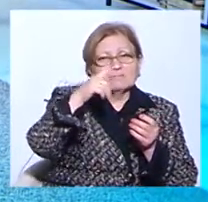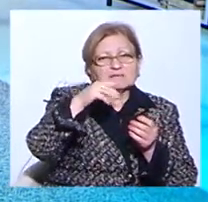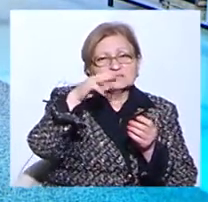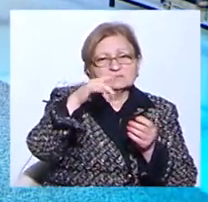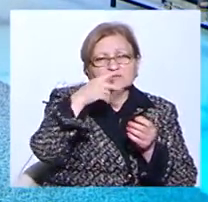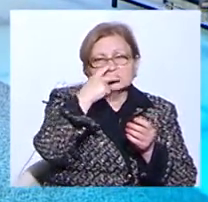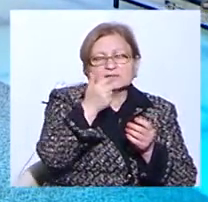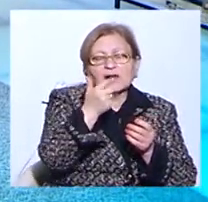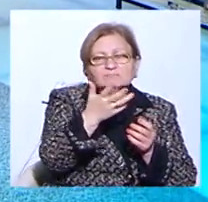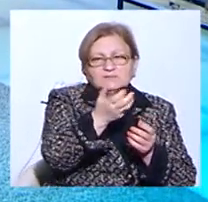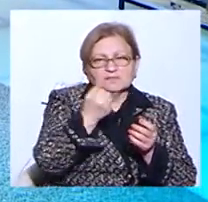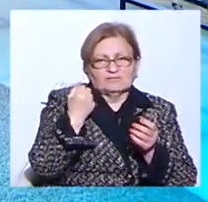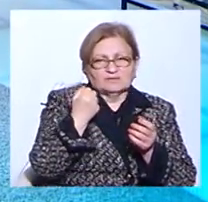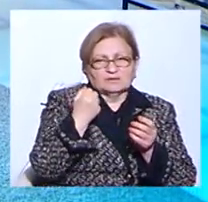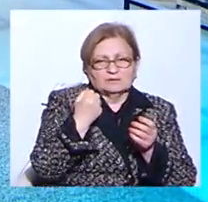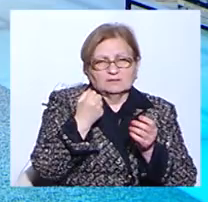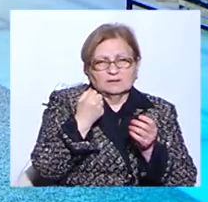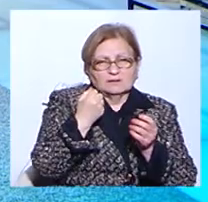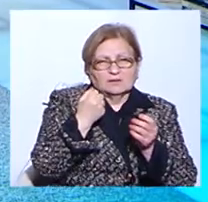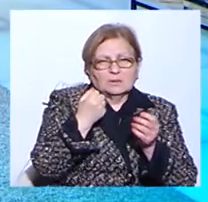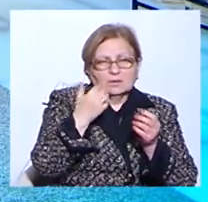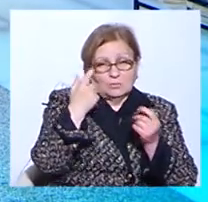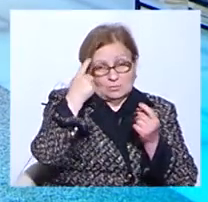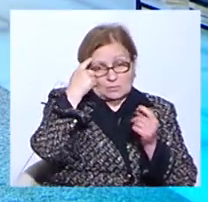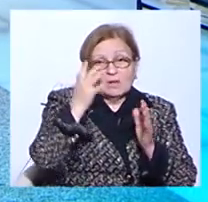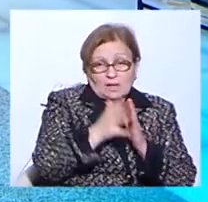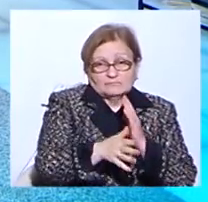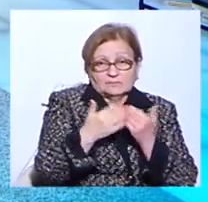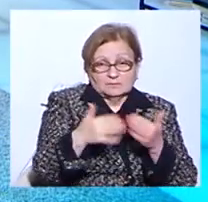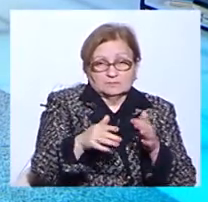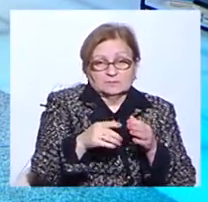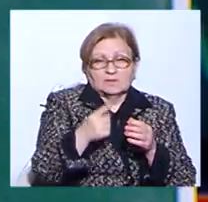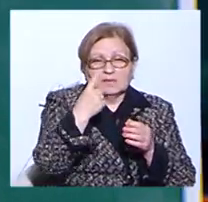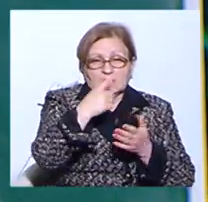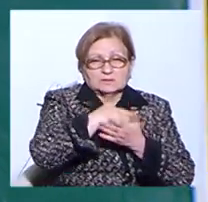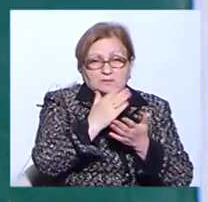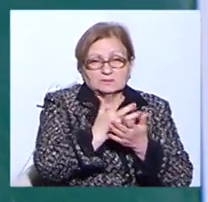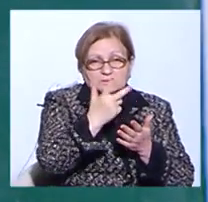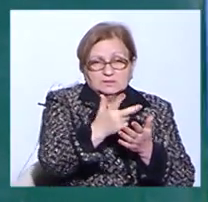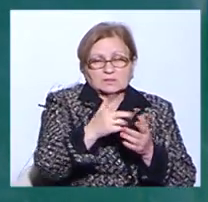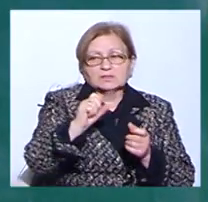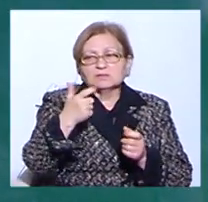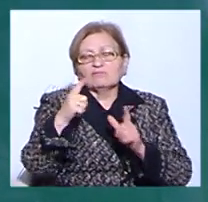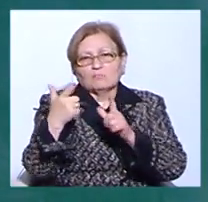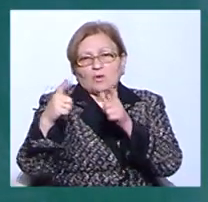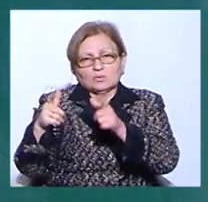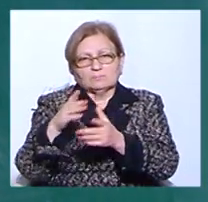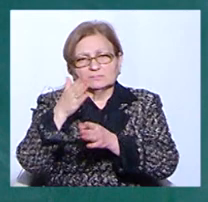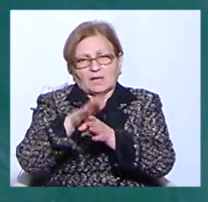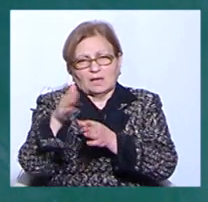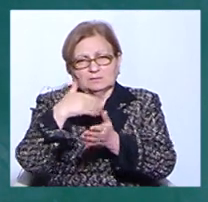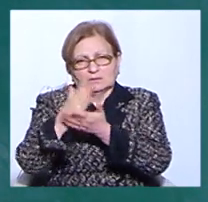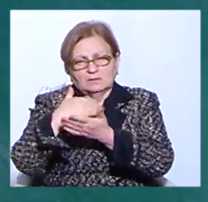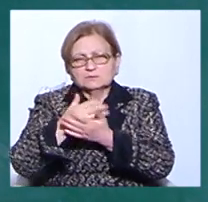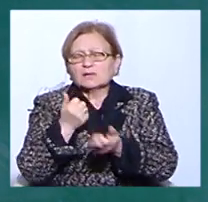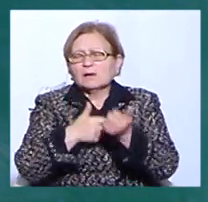ავიღე. დიახ, ამდენი ავიღე. და მე მგონი ის უკვე აღარ არის თქვენთვის გაუგებარი, რომ ერთი თუ დაყავი სამტონაციად, კიდე მეორე მთელი მაქვს ეგეთი, კიდე მესამე სამაგ და